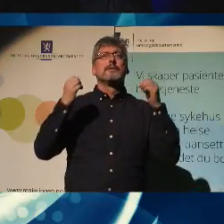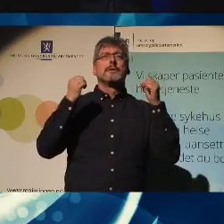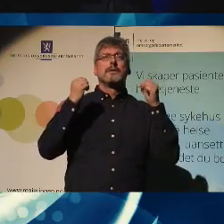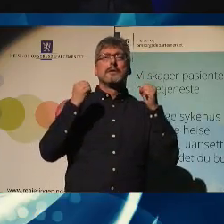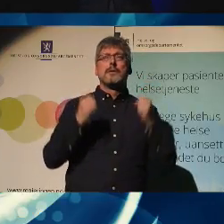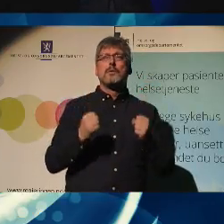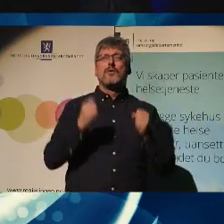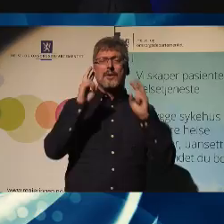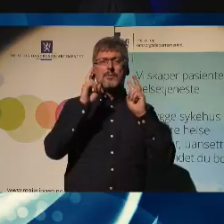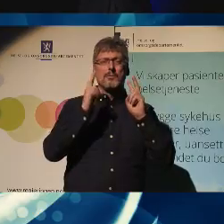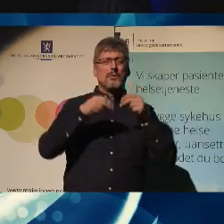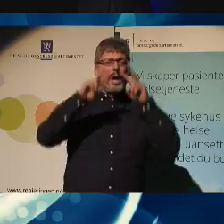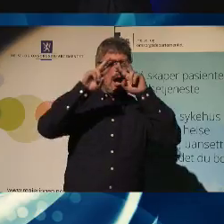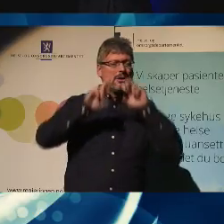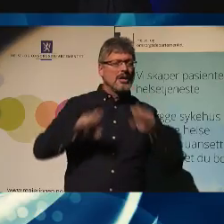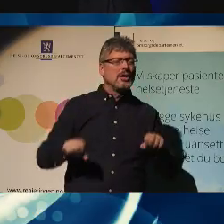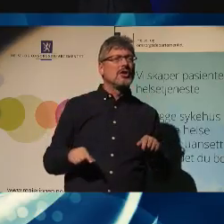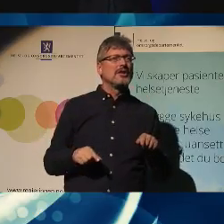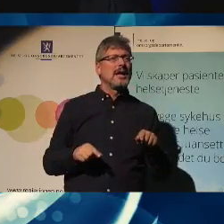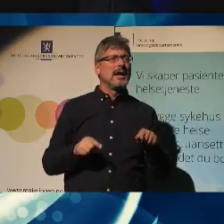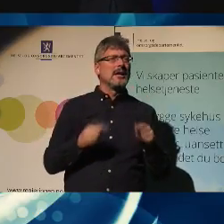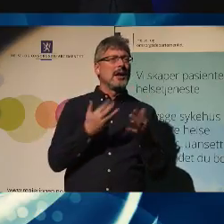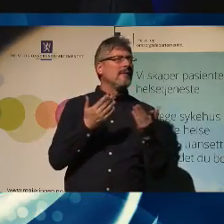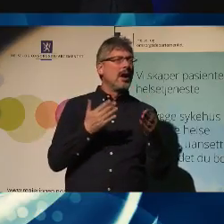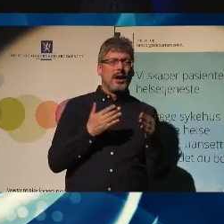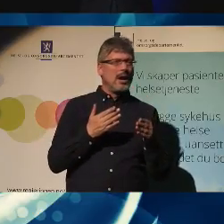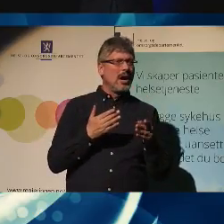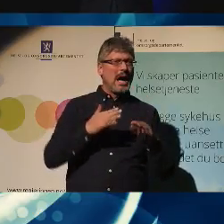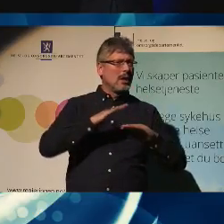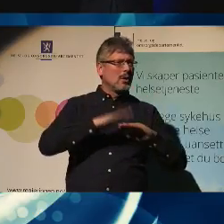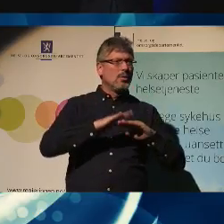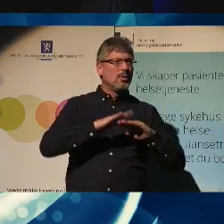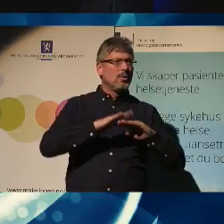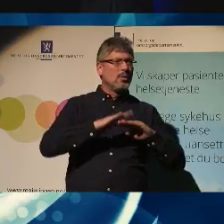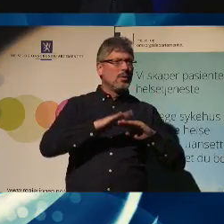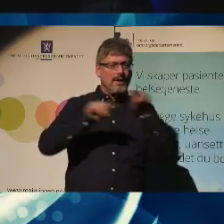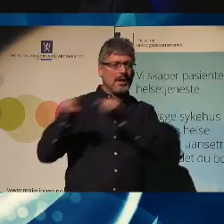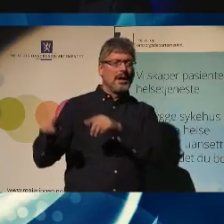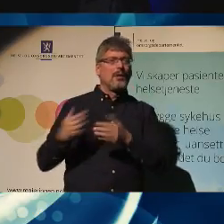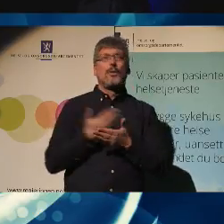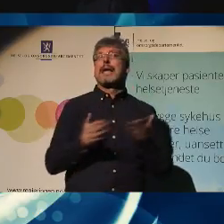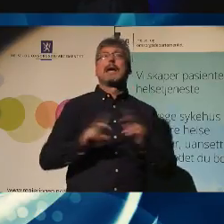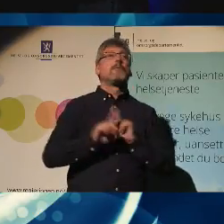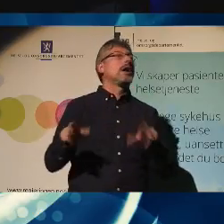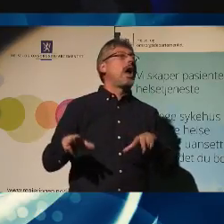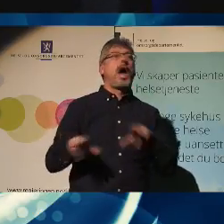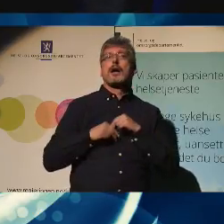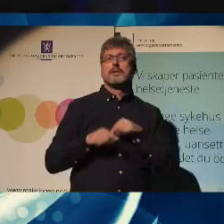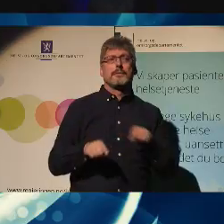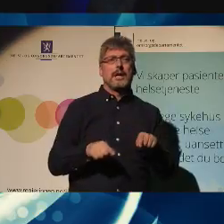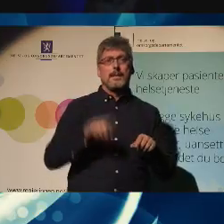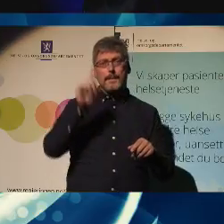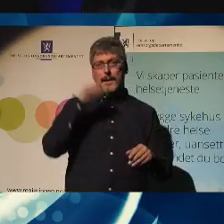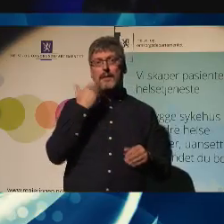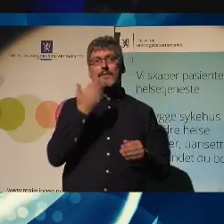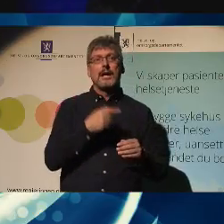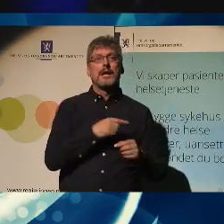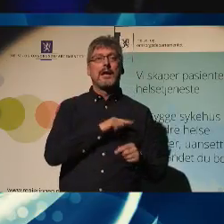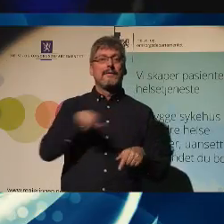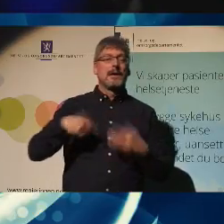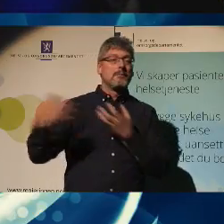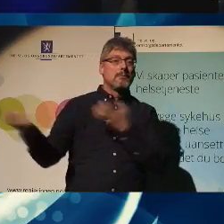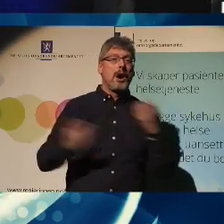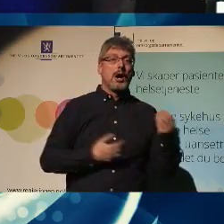må analysere, vi må se hva som grunnlaget for variasjonen, og ikke akseptere den bare. Det kan være at vi mangler